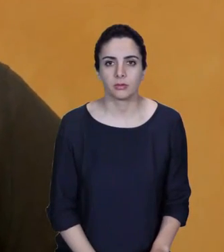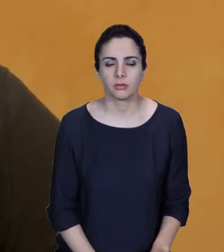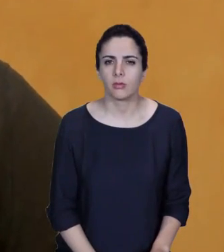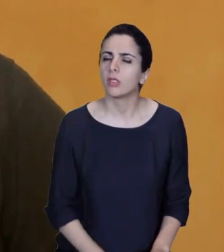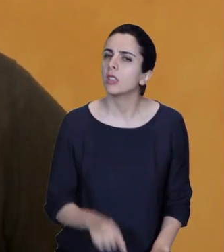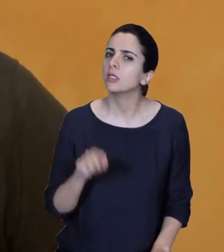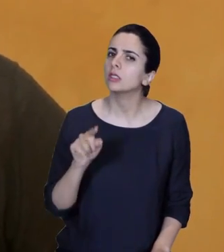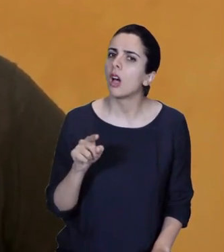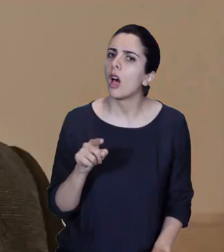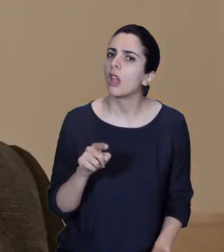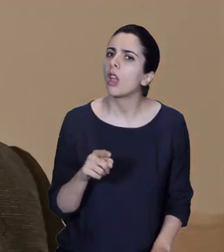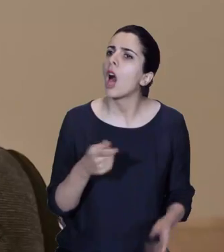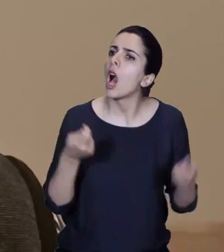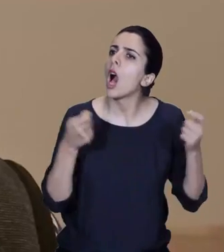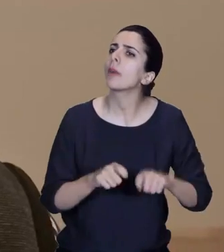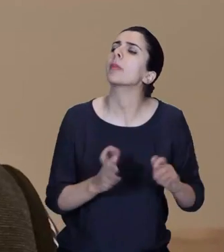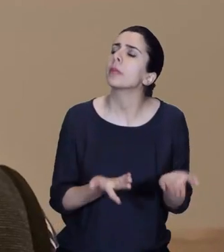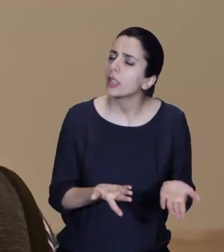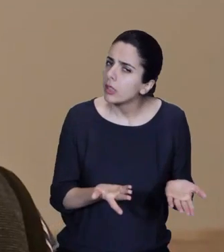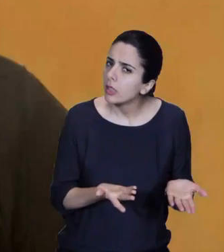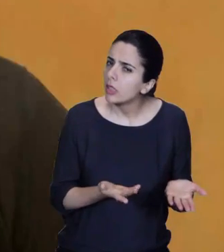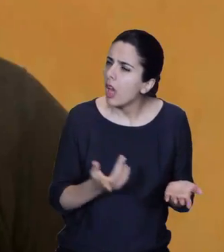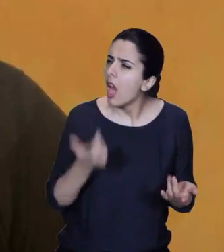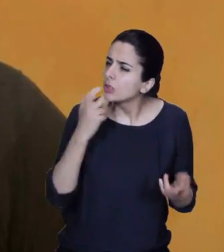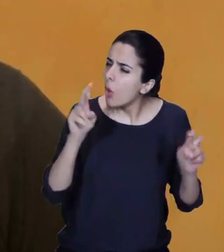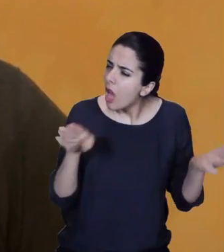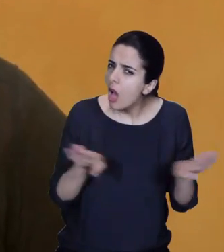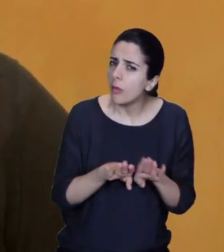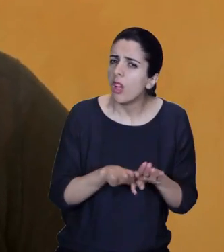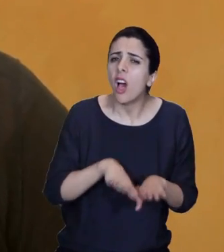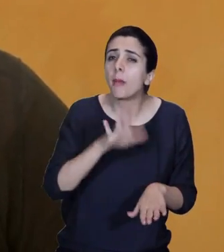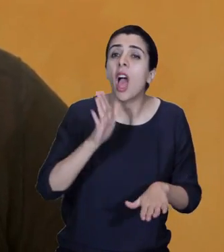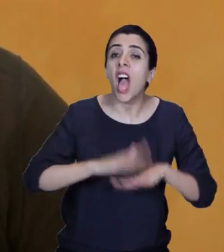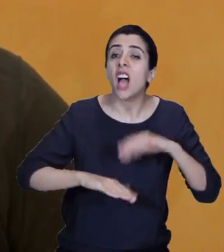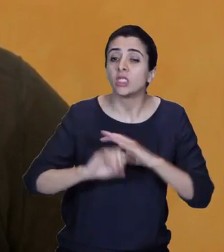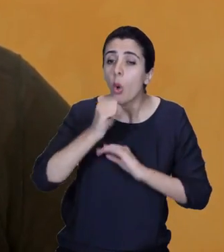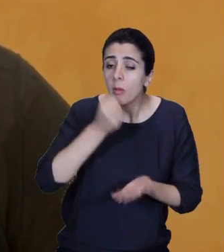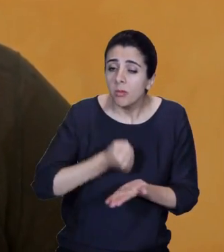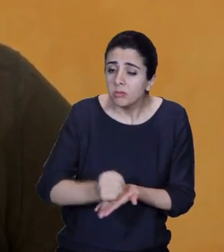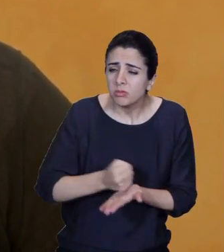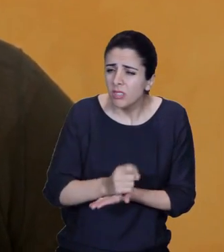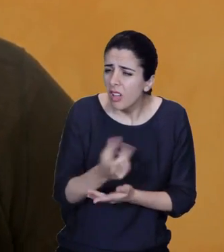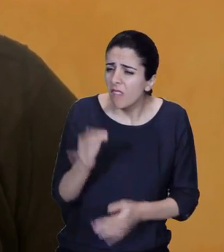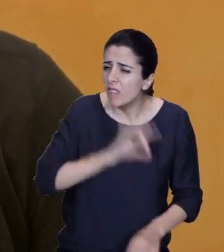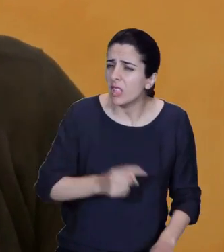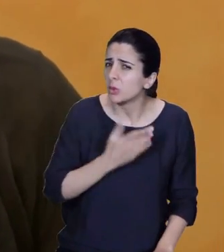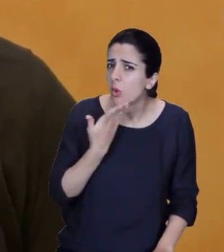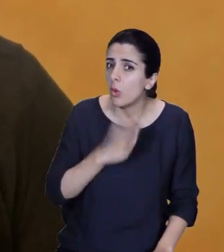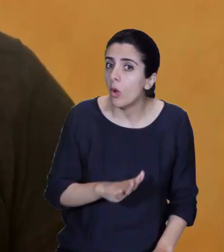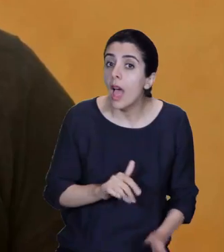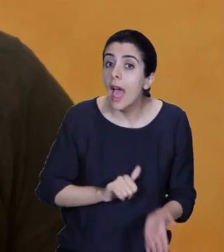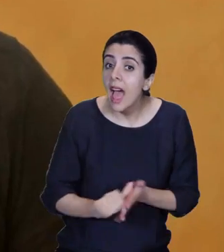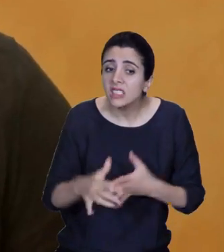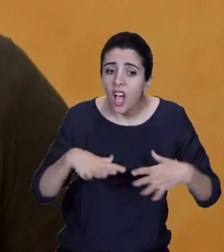Hem sen kapatmadın mı o defteri ha? Kim ne yapsın el işi, ahşap oyma bilmem neleri. Her